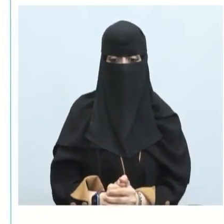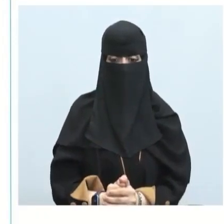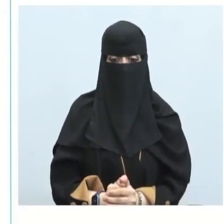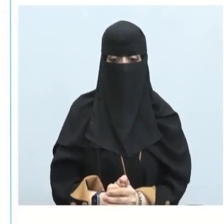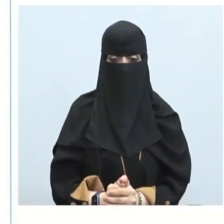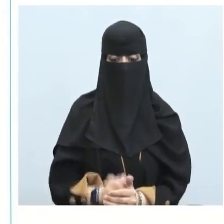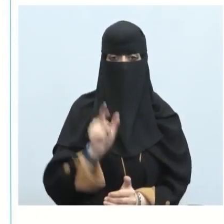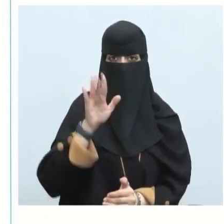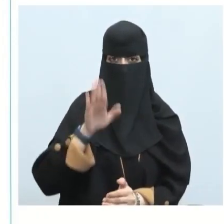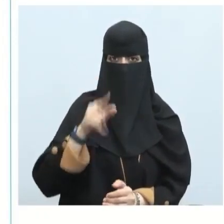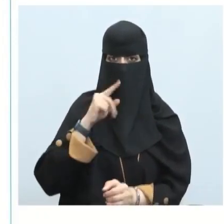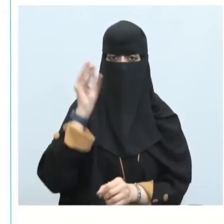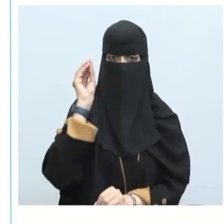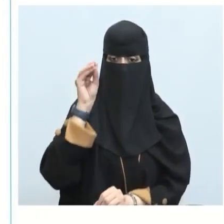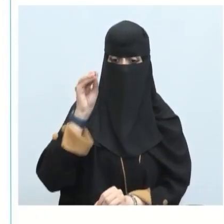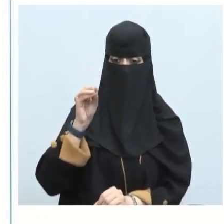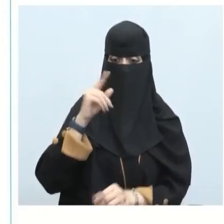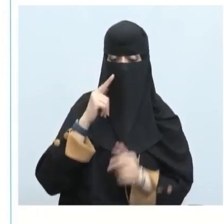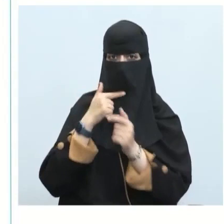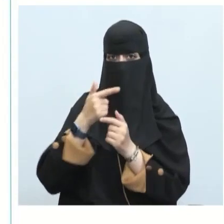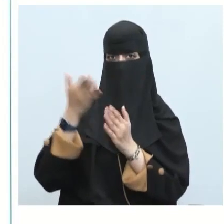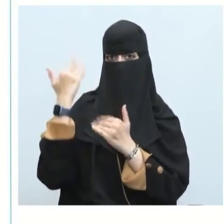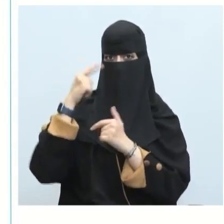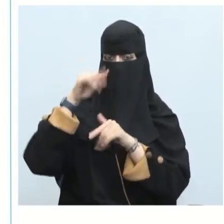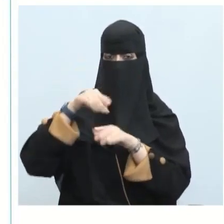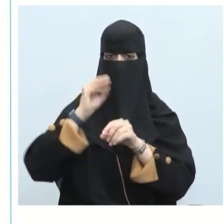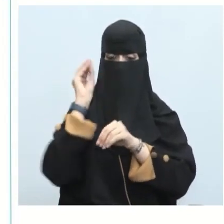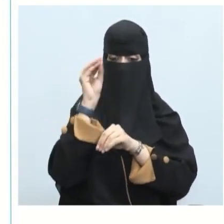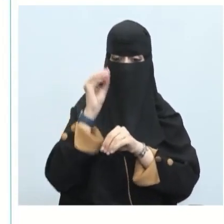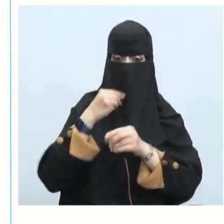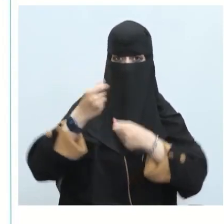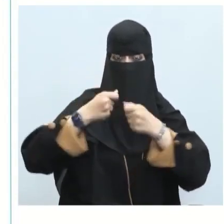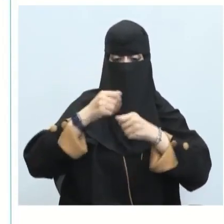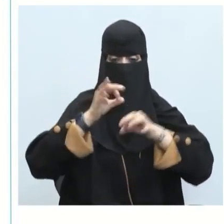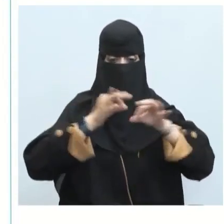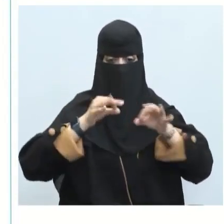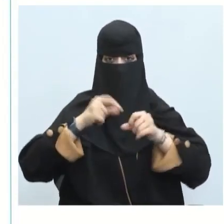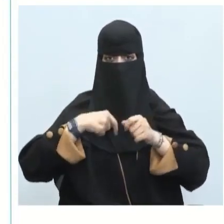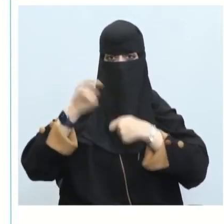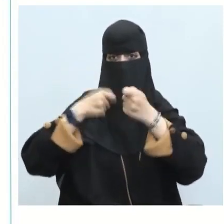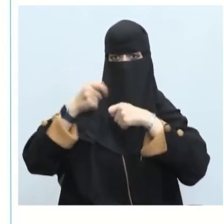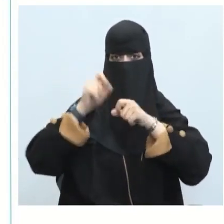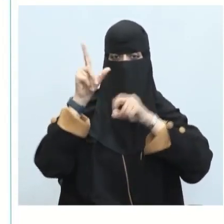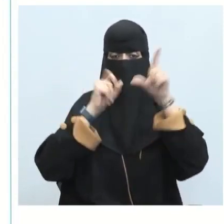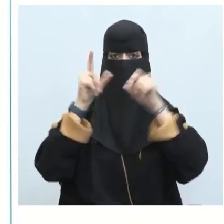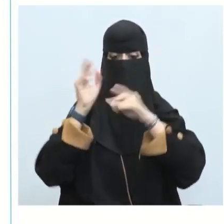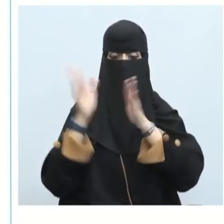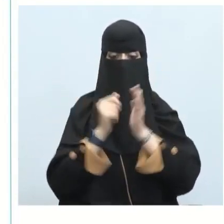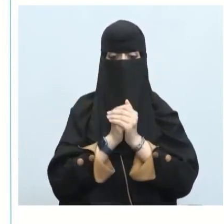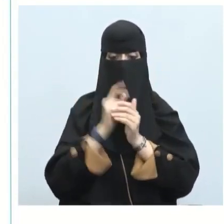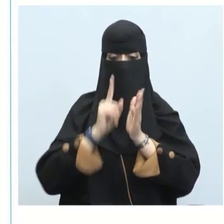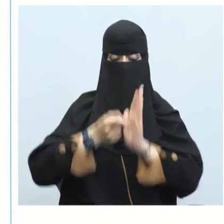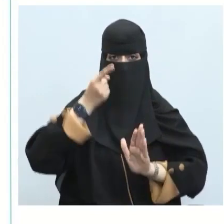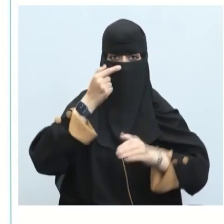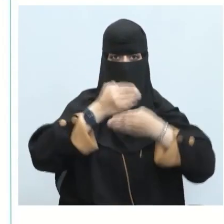البحث هناك ذكرنا في الدرس الماضي نصائح ف لاستراتيجيات التسويق الالكتروني